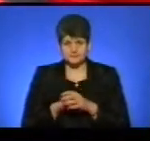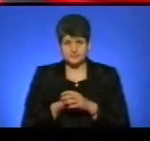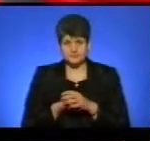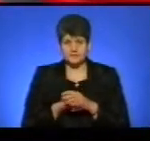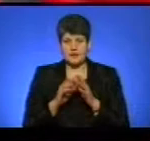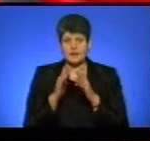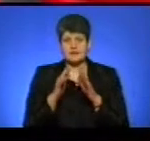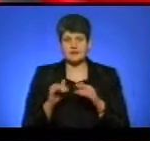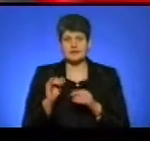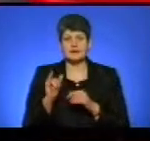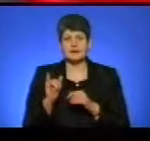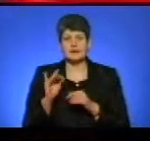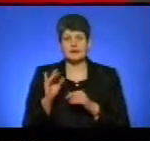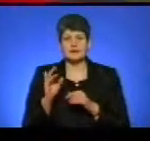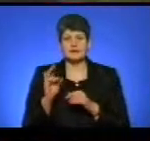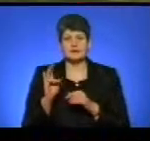Ялинка.інфо